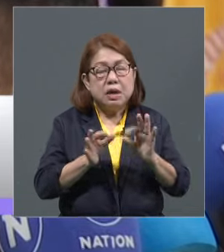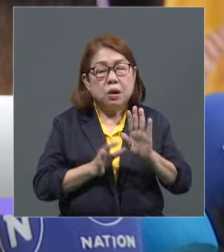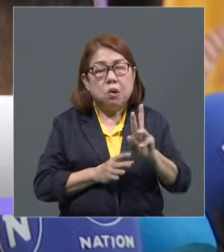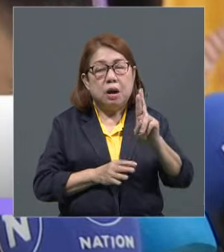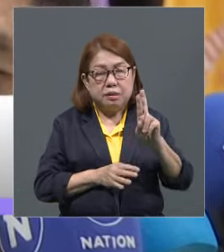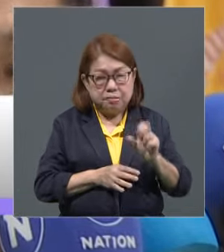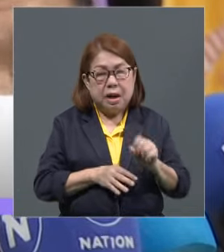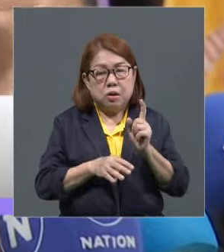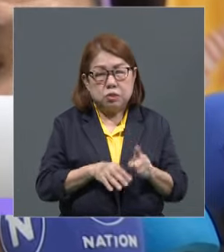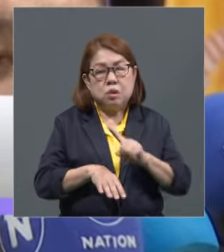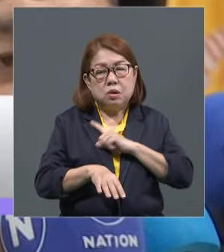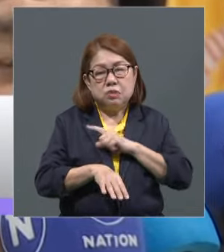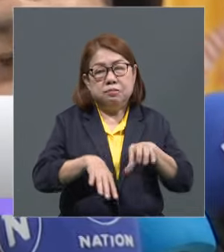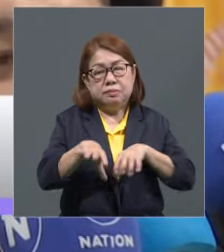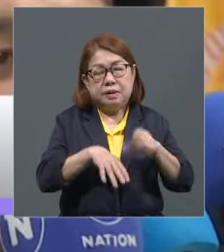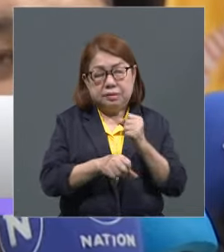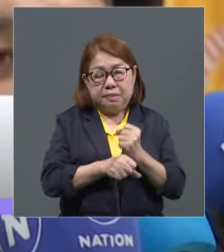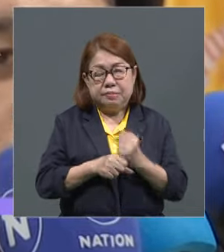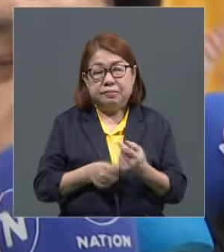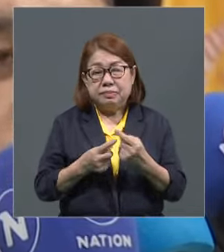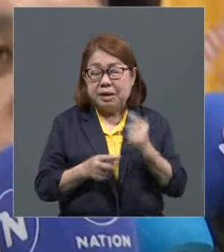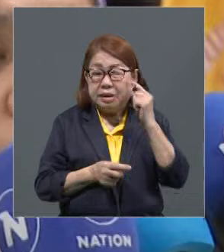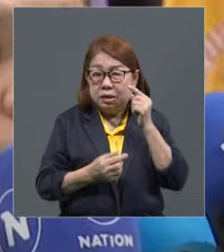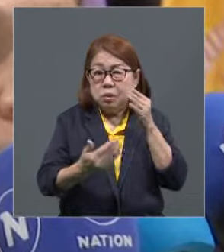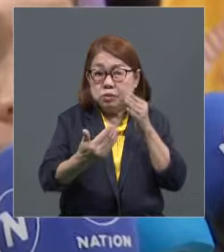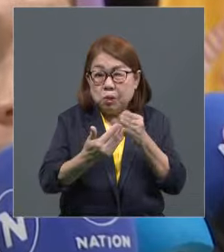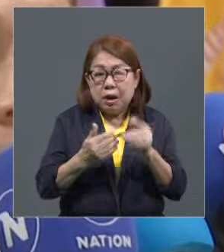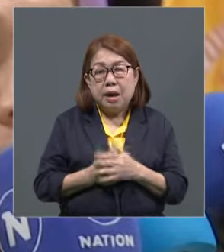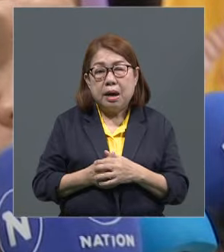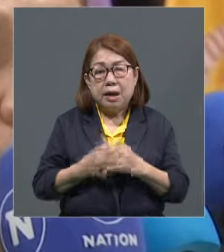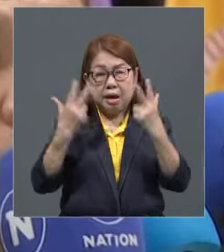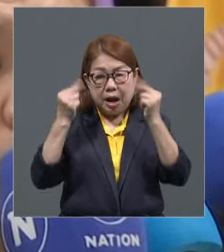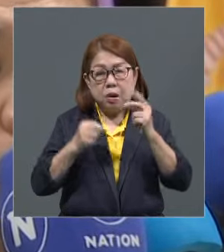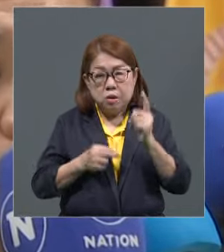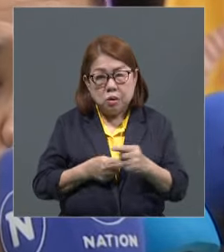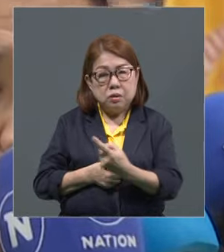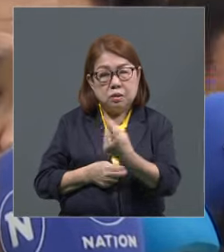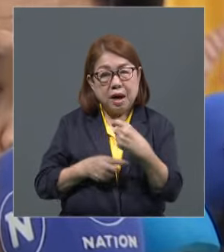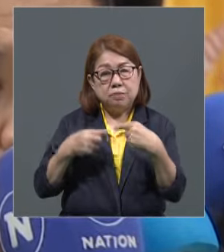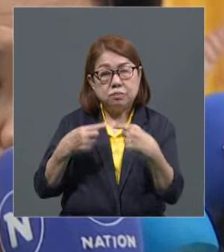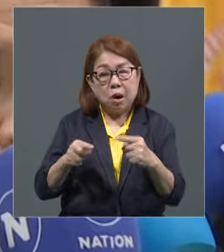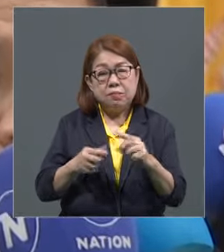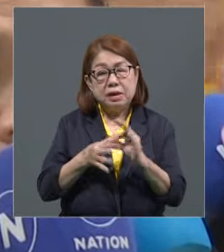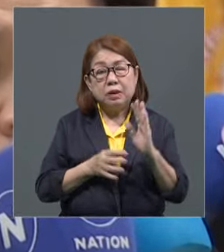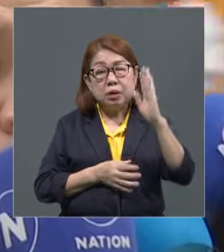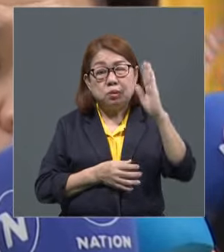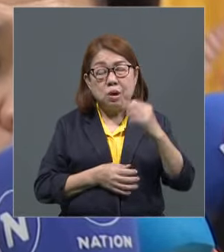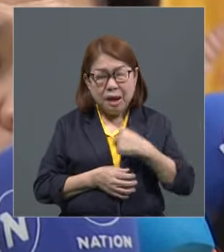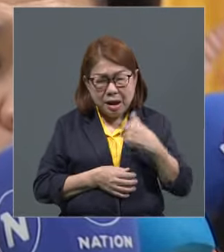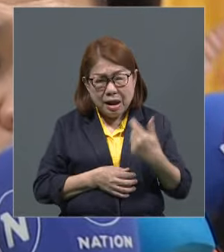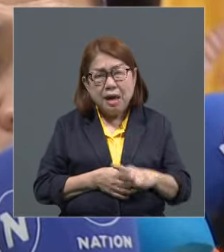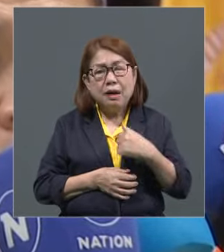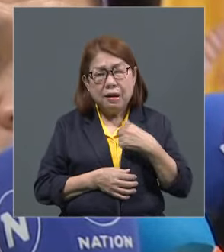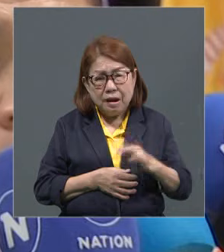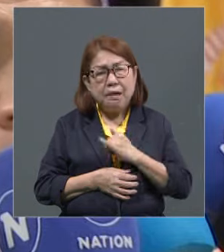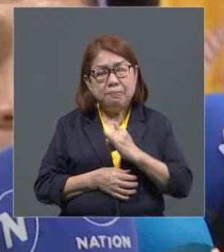ที่ต้องไปจัดการกันเอง ส่วนใหญ่พุ่งเป้ามาที่อยากให้นายกมาตอบคำถามมาตอบกับผู้เองในสภาตรงนี้ ผมก็พยายามมานะครับผมก็พยายามมาเ